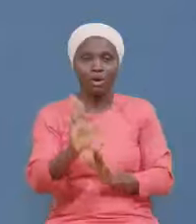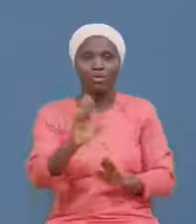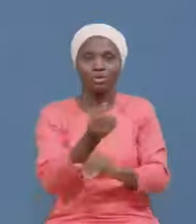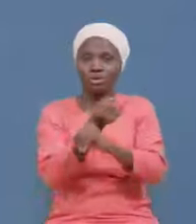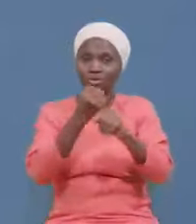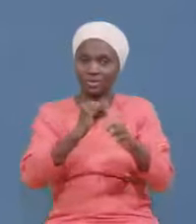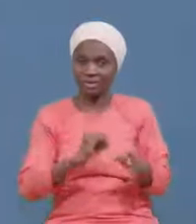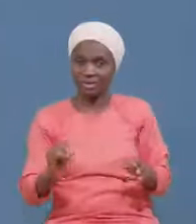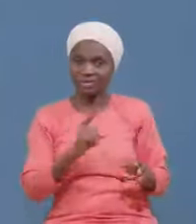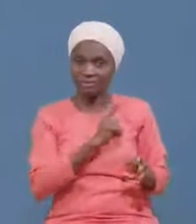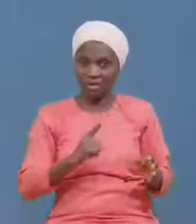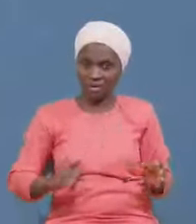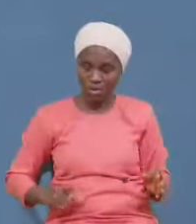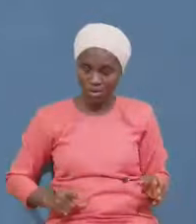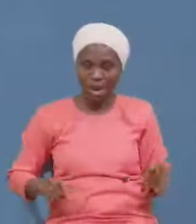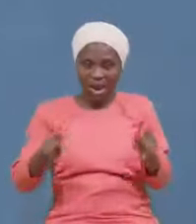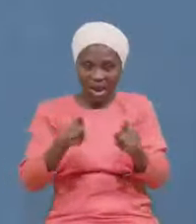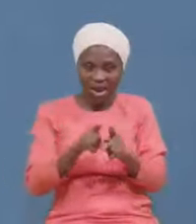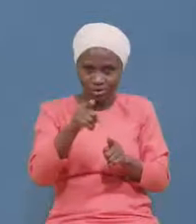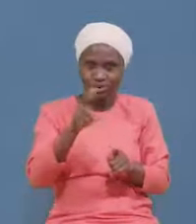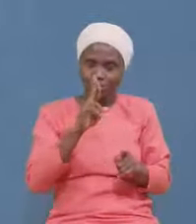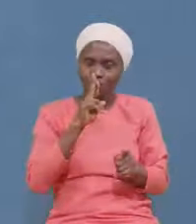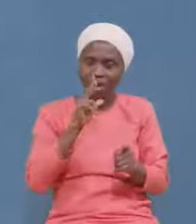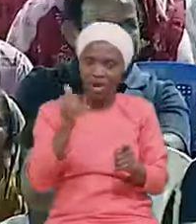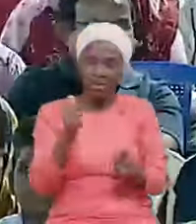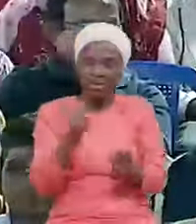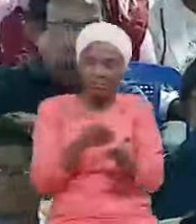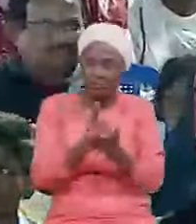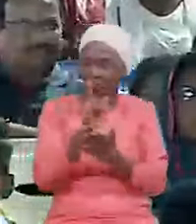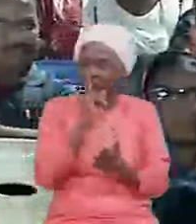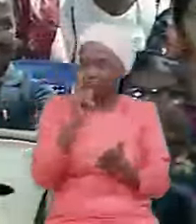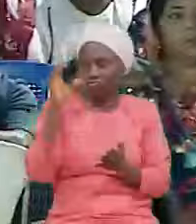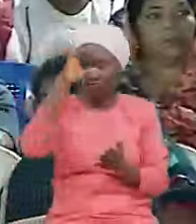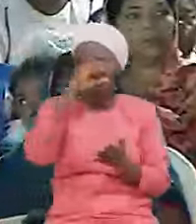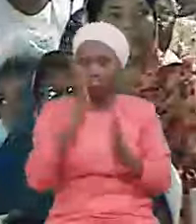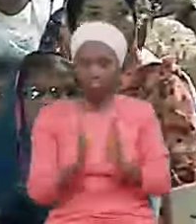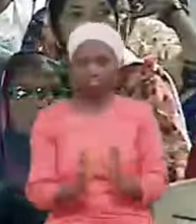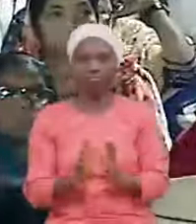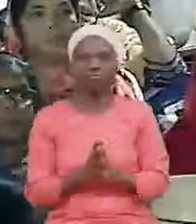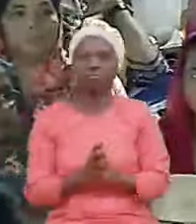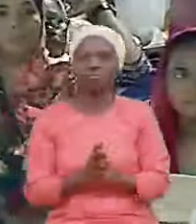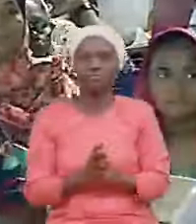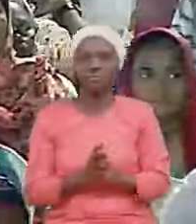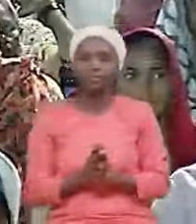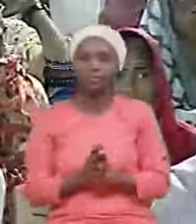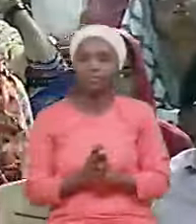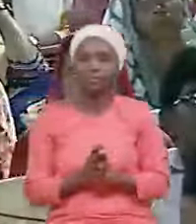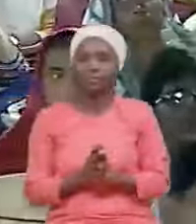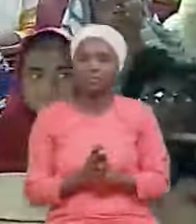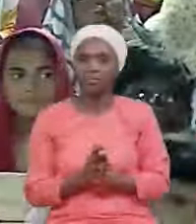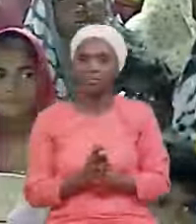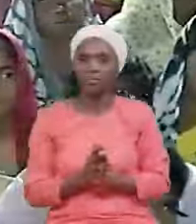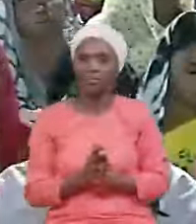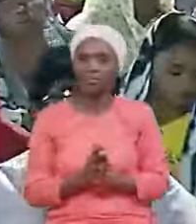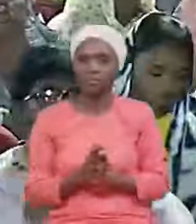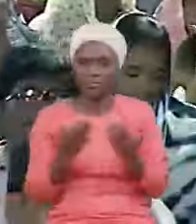Lord as a sincere seeker. ఆయన ఎదురు చూచే వారందరికీ కూడా రక్షణ అనుగ్రహించు ప్రభు అయ్యున్నారు. Let's look